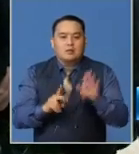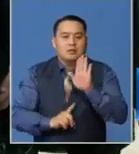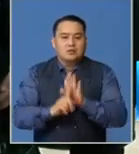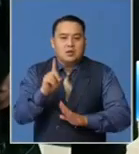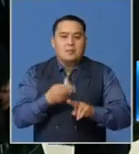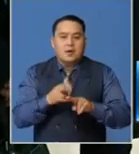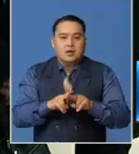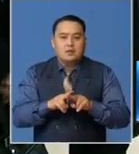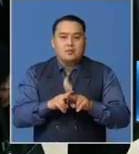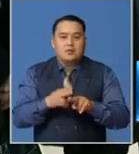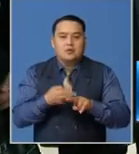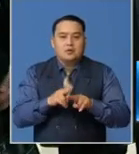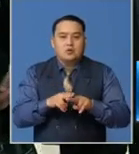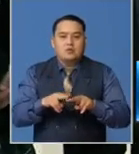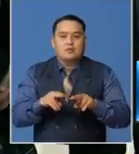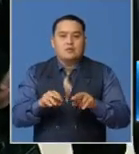такой